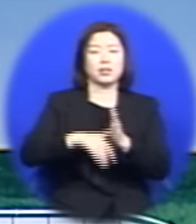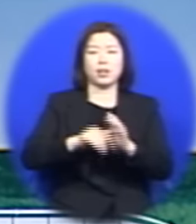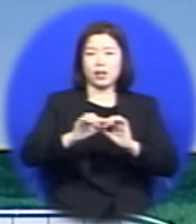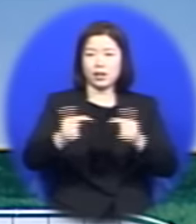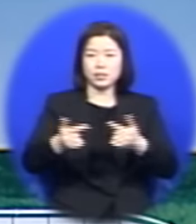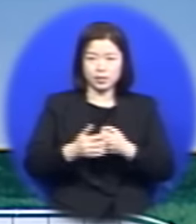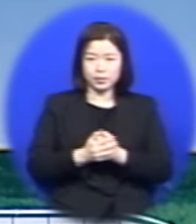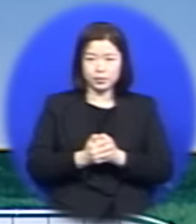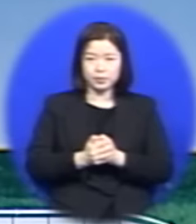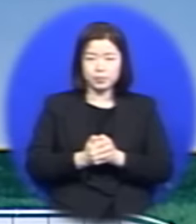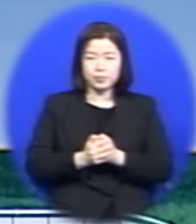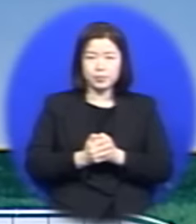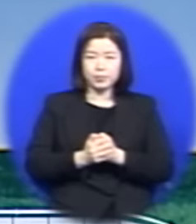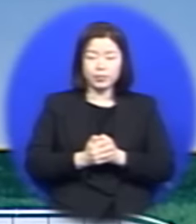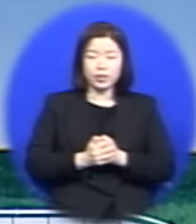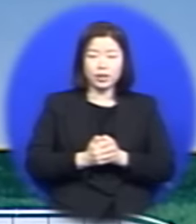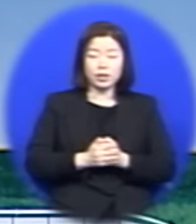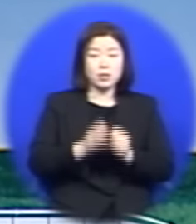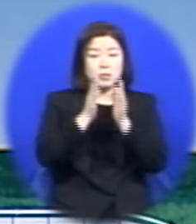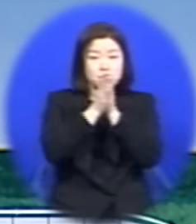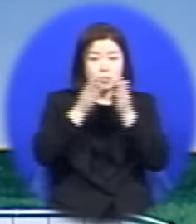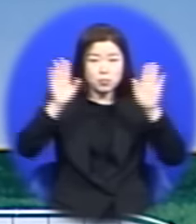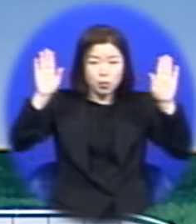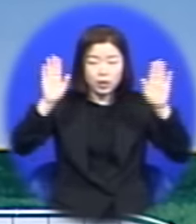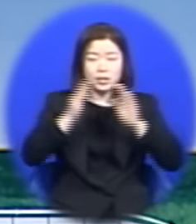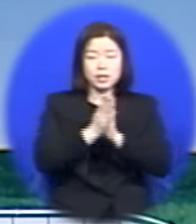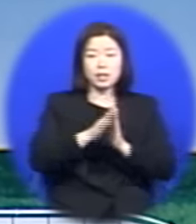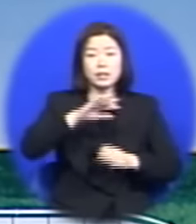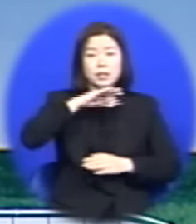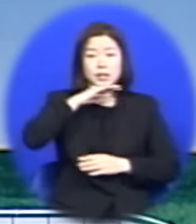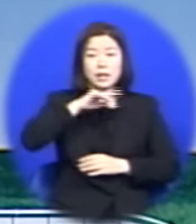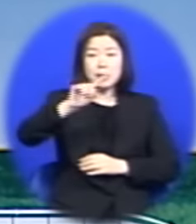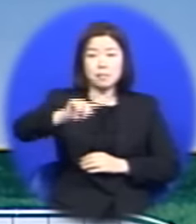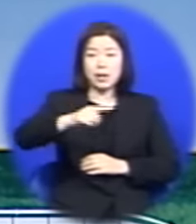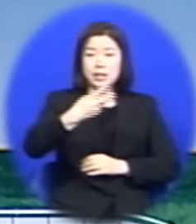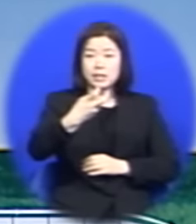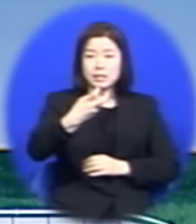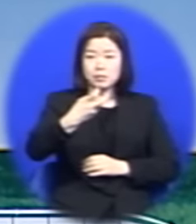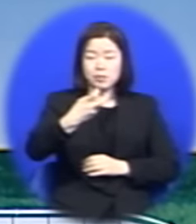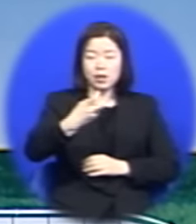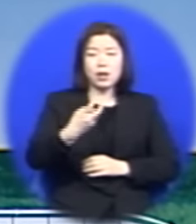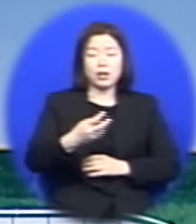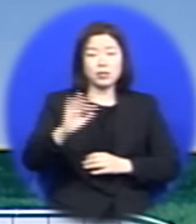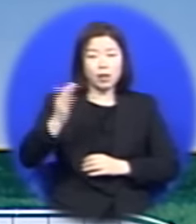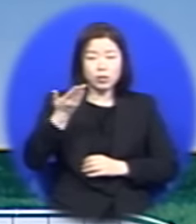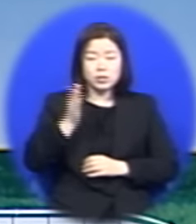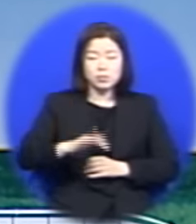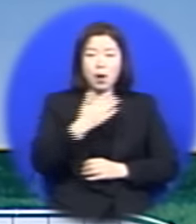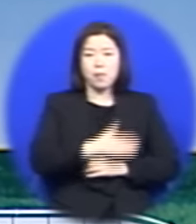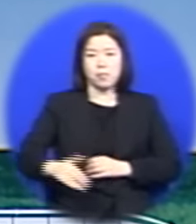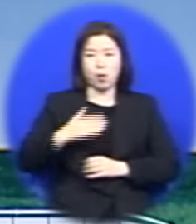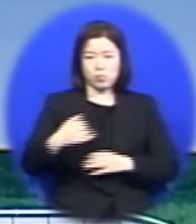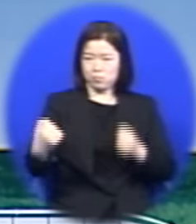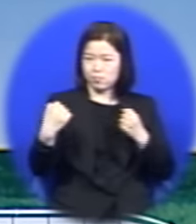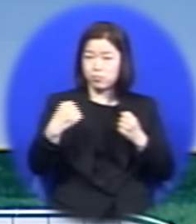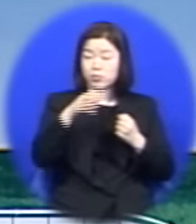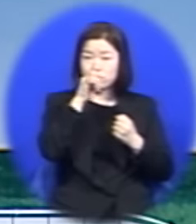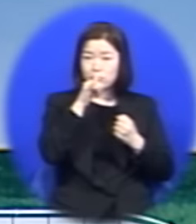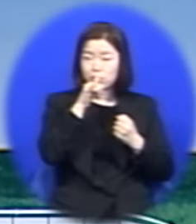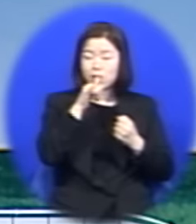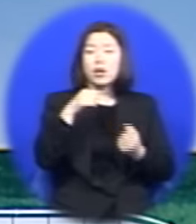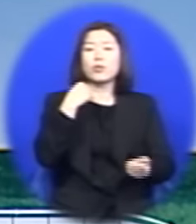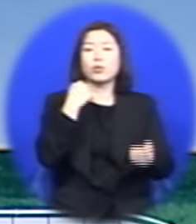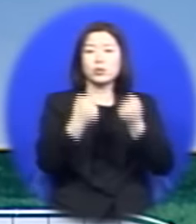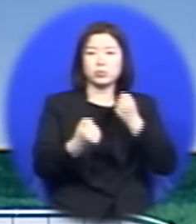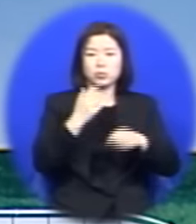것. 모세가 120세가 됐지만 몸은 정정했어요. 그런데도 하나님은 모세를